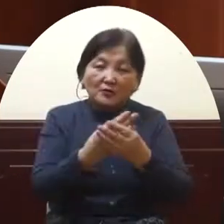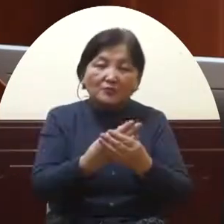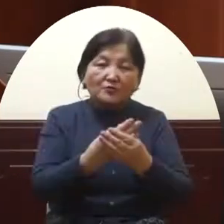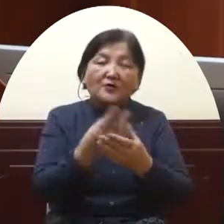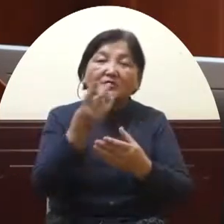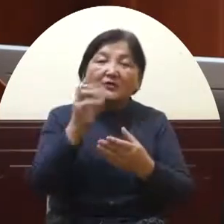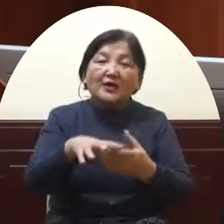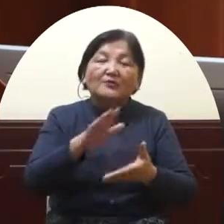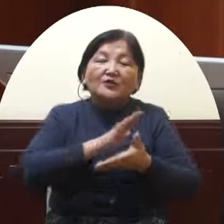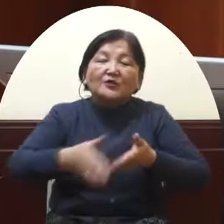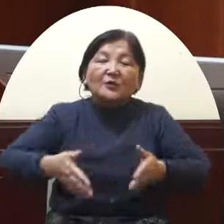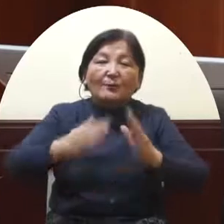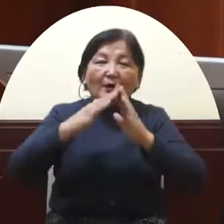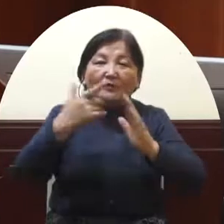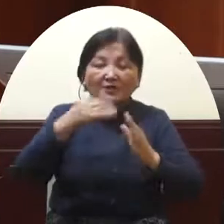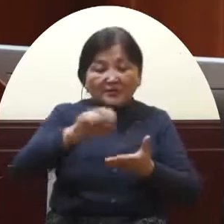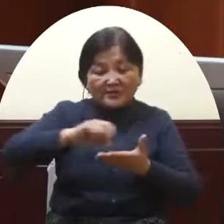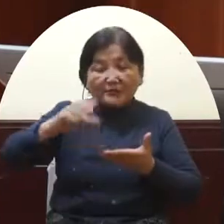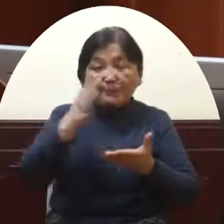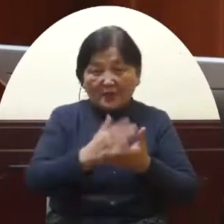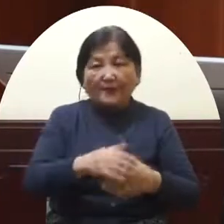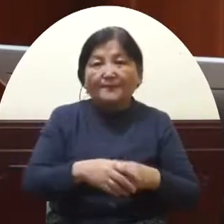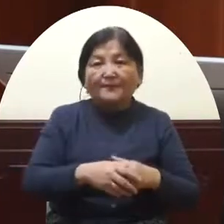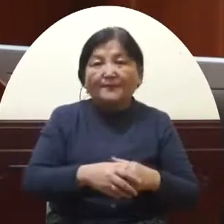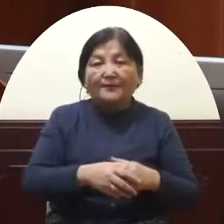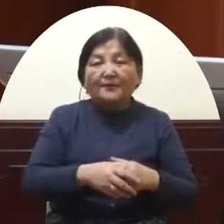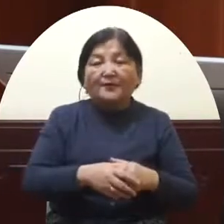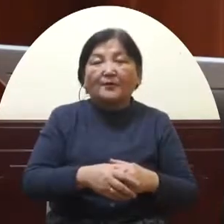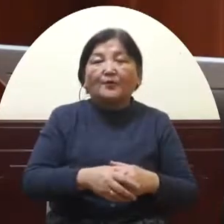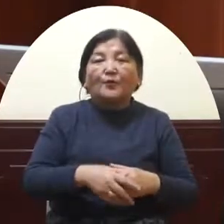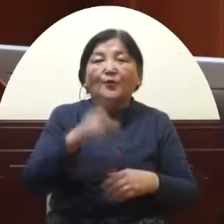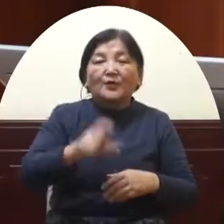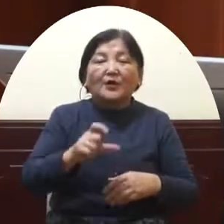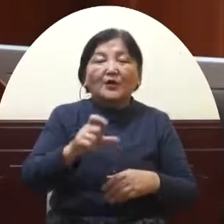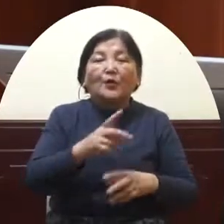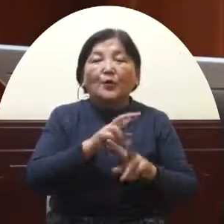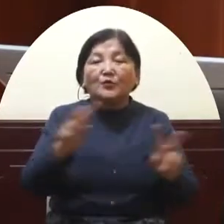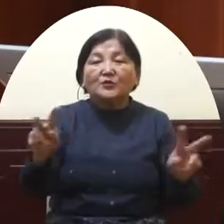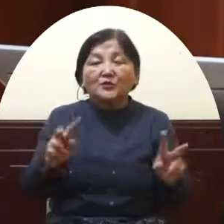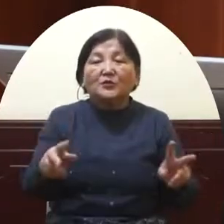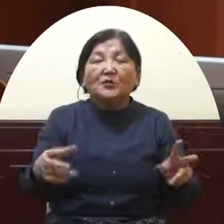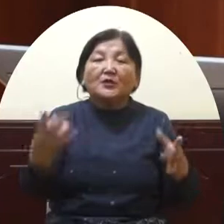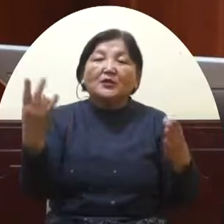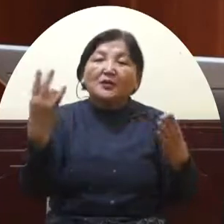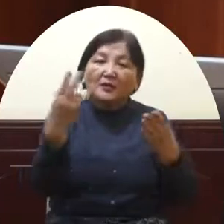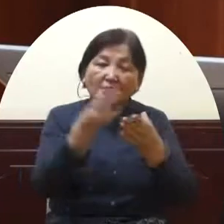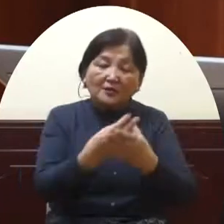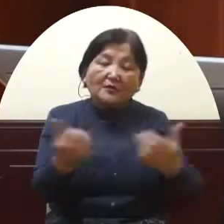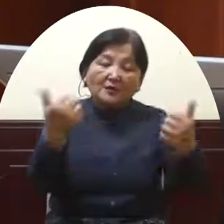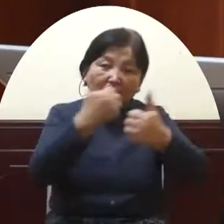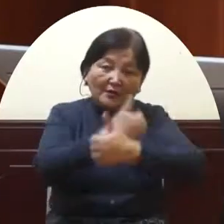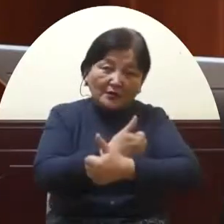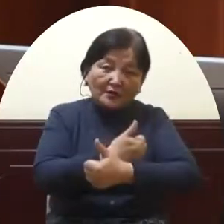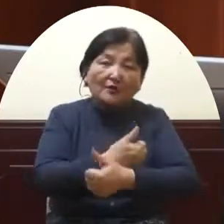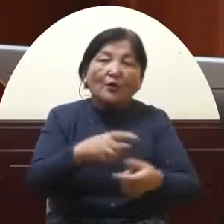зөвхөн сонгох эрхийн тухай асуудал биш. Би бол энэ бас үндсэн хүний үндсэн эрхтэй, эвлэлд нэгдэх хэрэгтэй холбоотой асуудал гэдэг утгаар